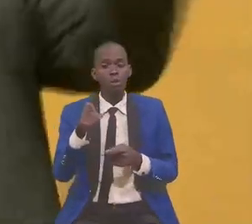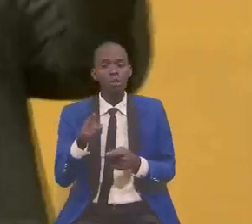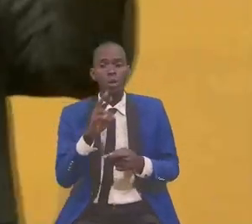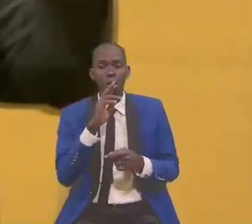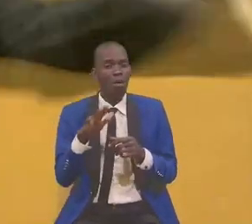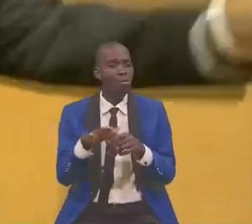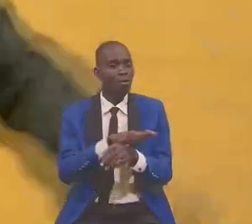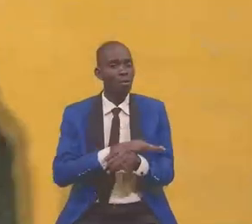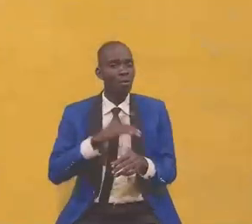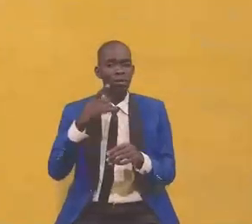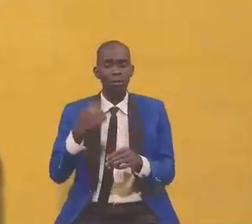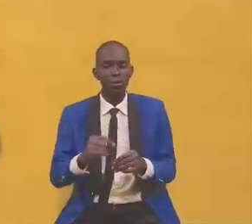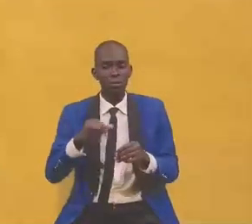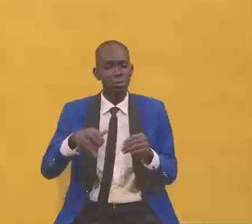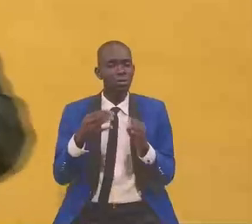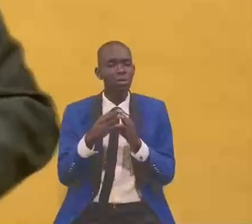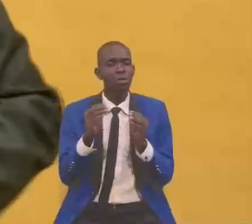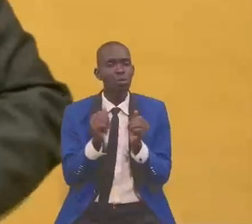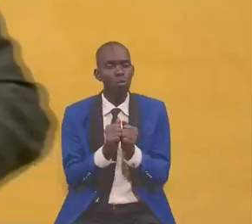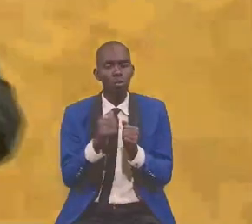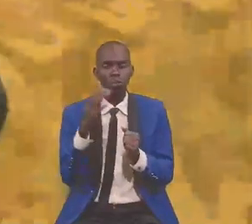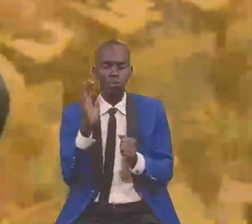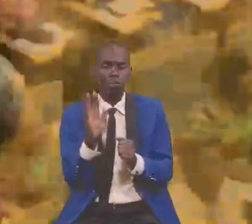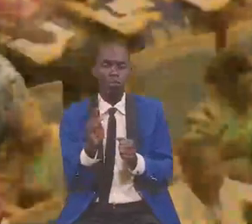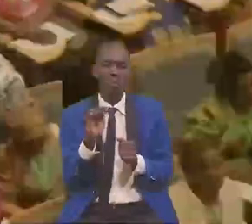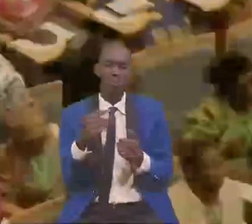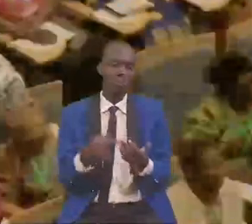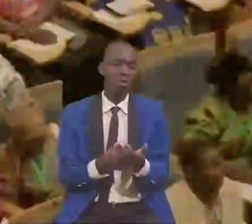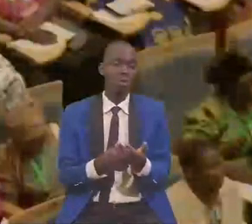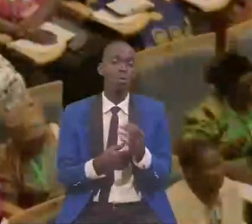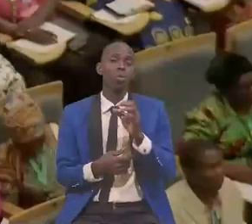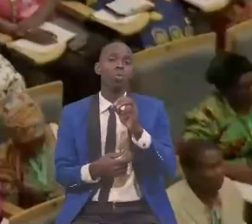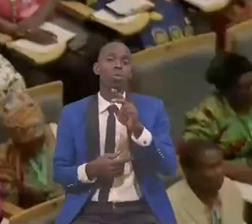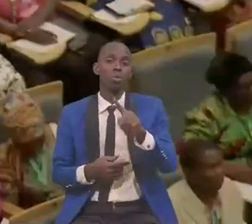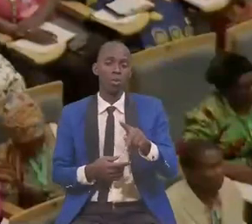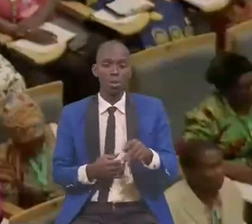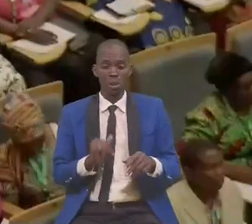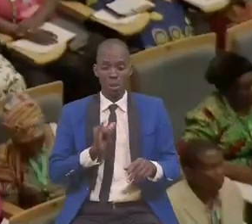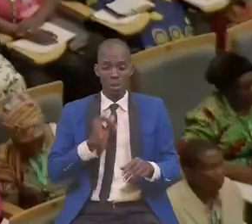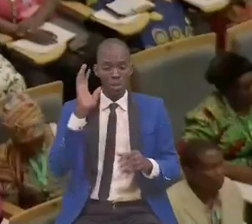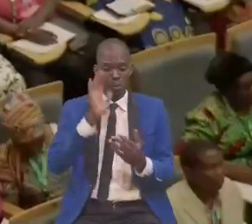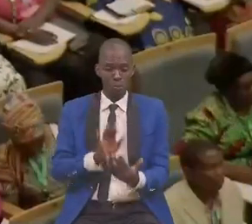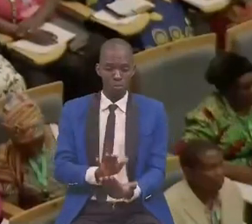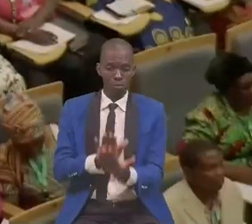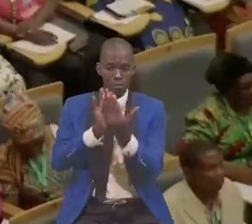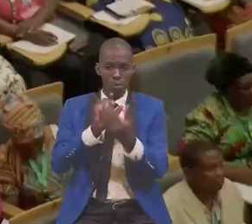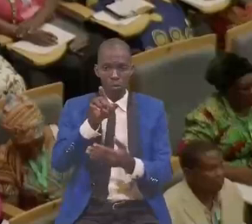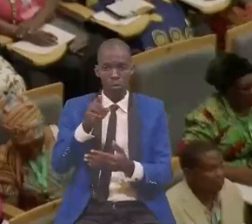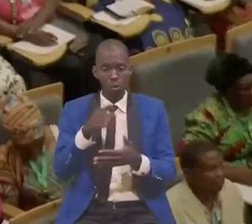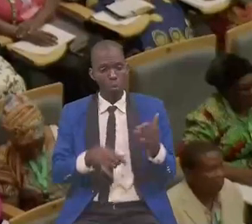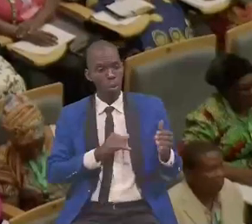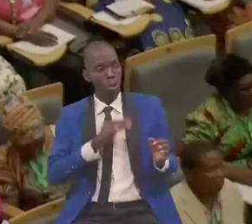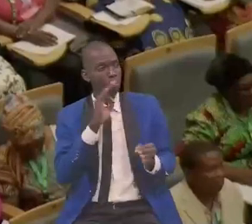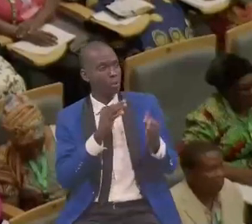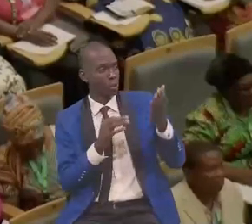Messie sur nous. Aidez. Je vais vous le dire directement maintenant. Voici ce que nous avons prêché là-bas. Et voici ce que